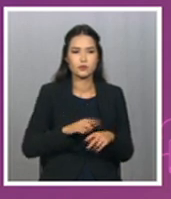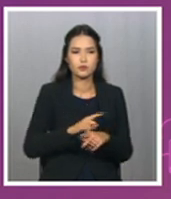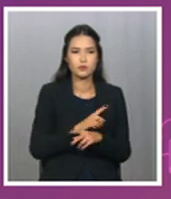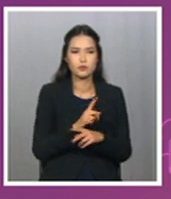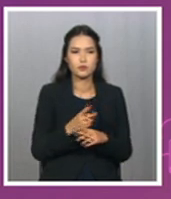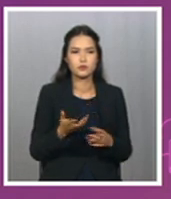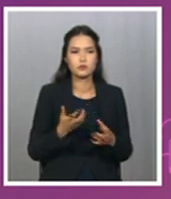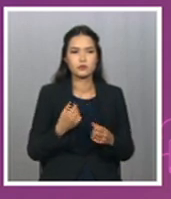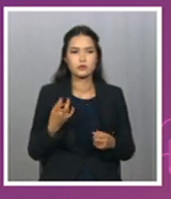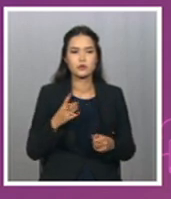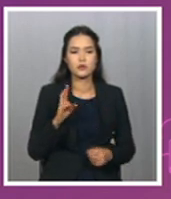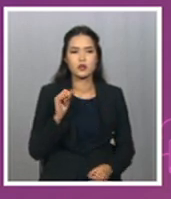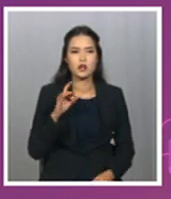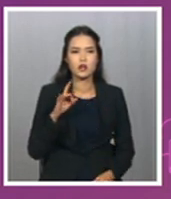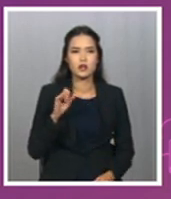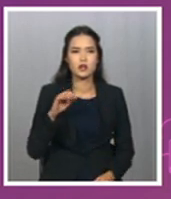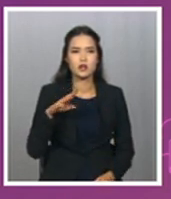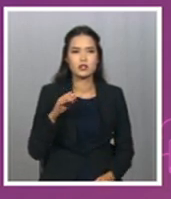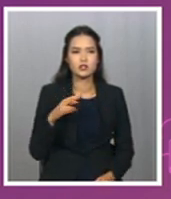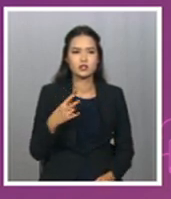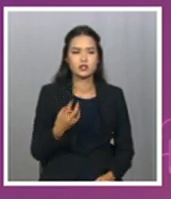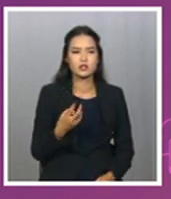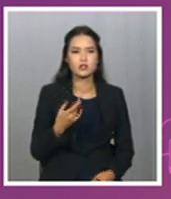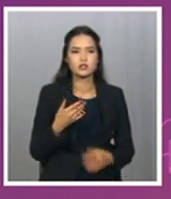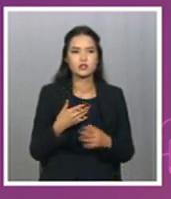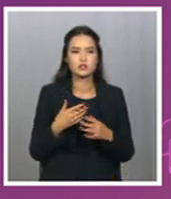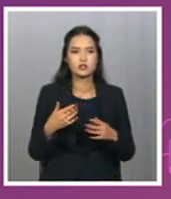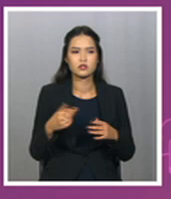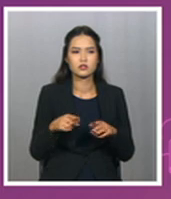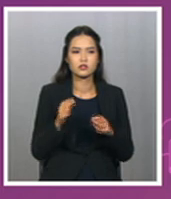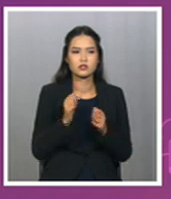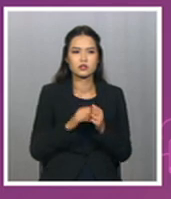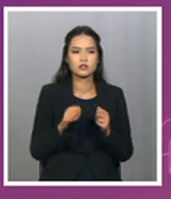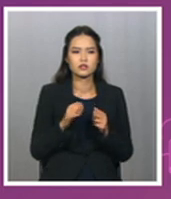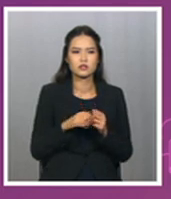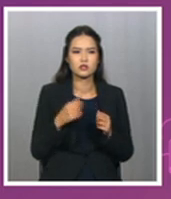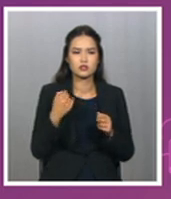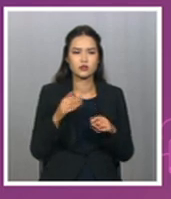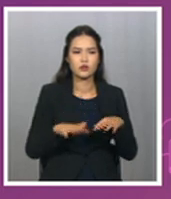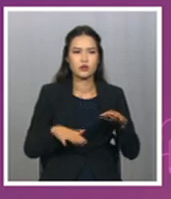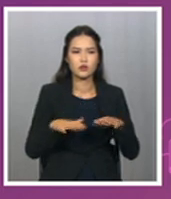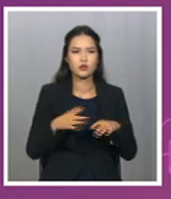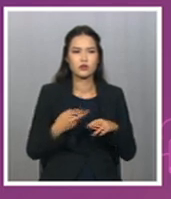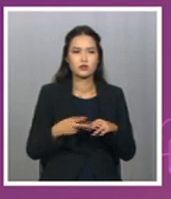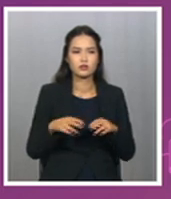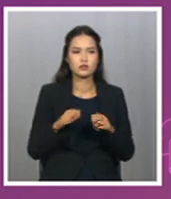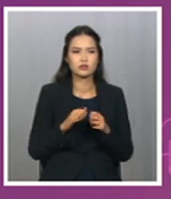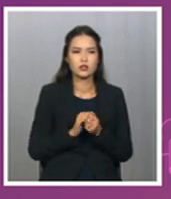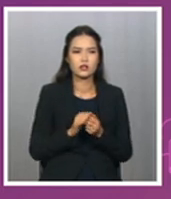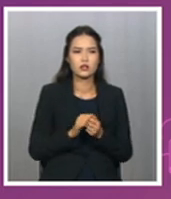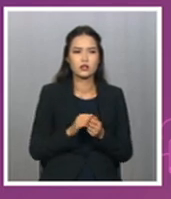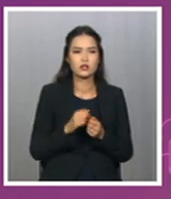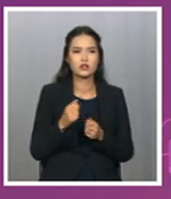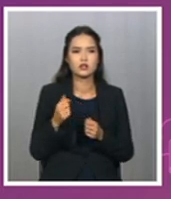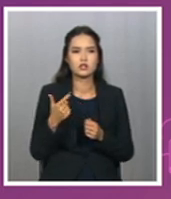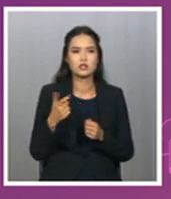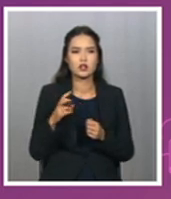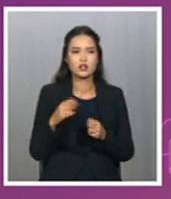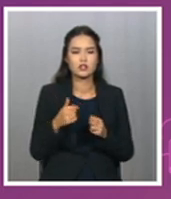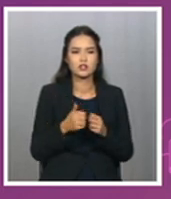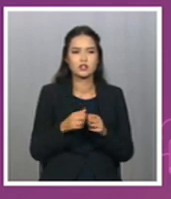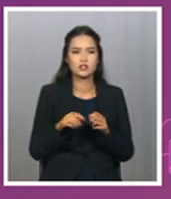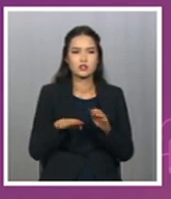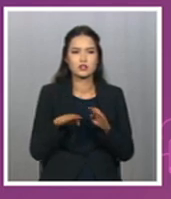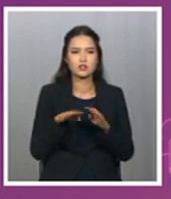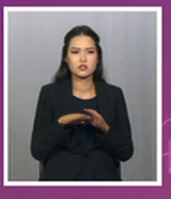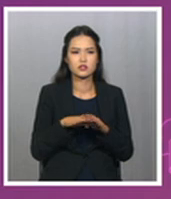біз қарындашты ілулі серіппеге қойып, жүйені қозғалысқа келтіреміз де, қағазды қарындаш астында тұрақты жылдамдықпен